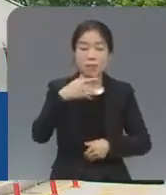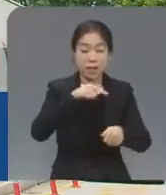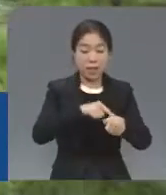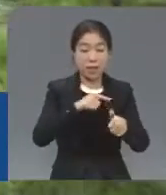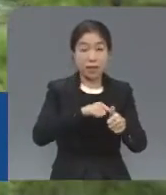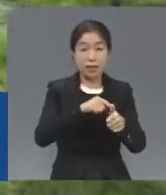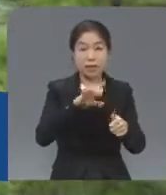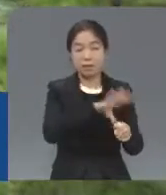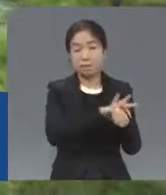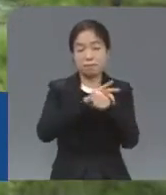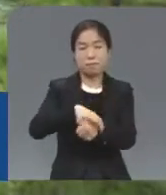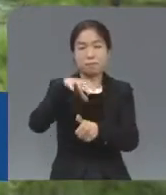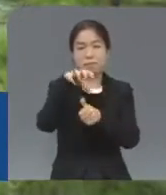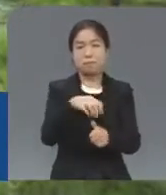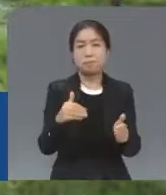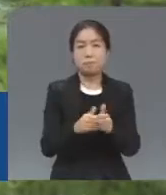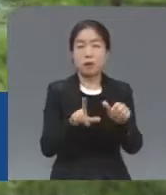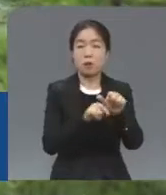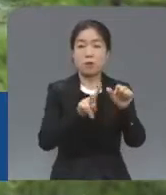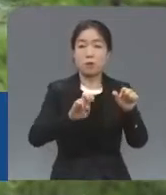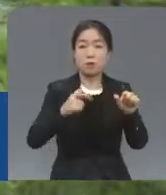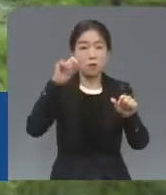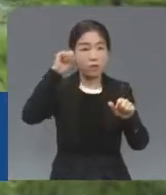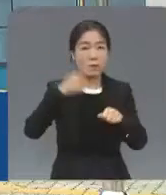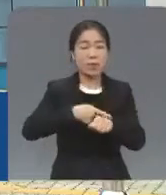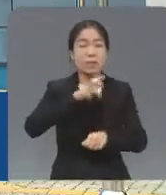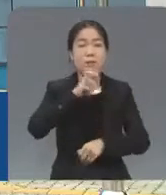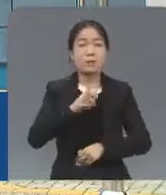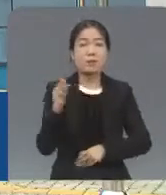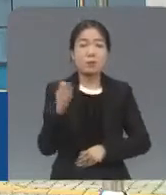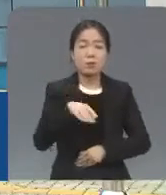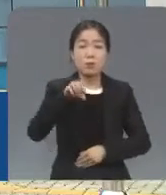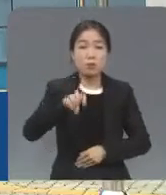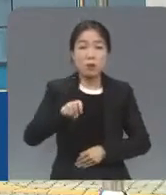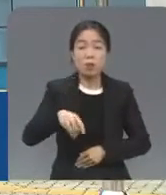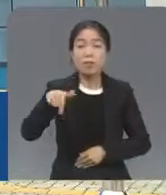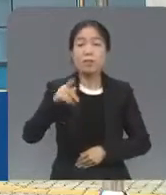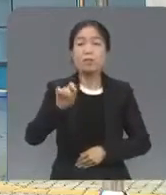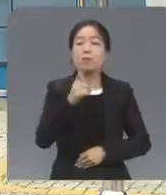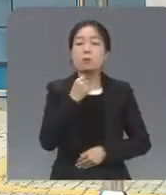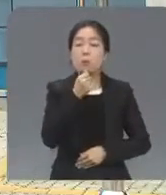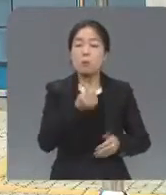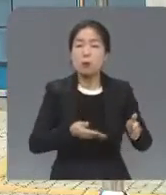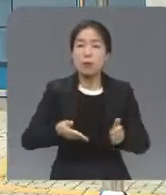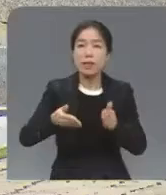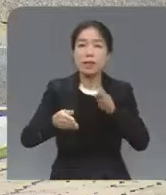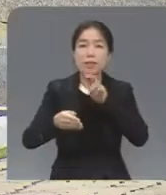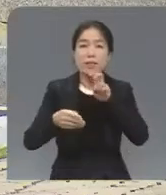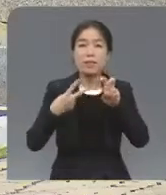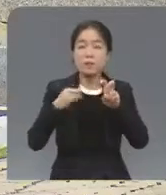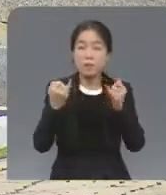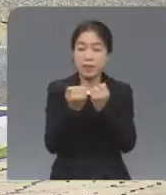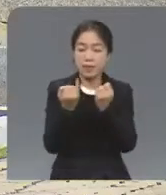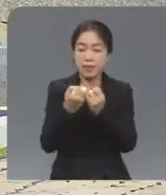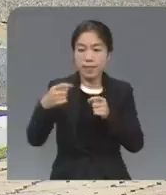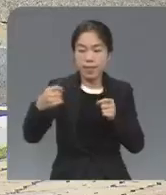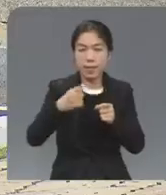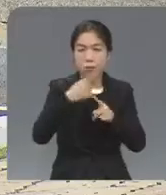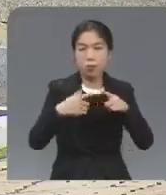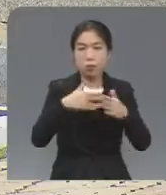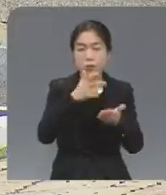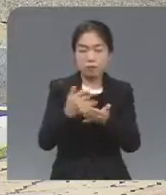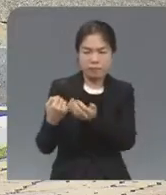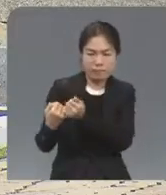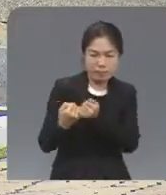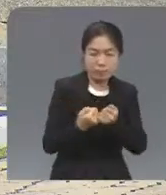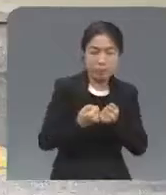구속했습니다 a 씨는 지난 5월 26일 새벽 1시 30분 점 광도 씩 금호동 의한 골목길에 서 20대 여성을 인근 기후의 주차장으로